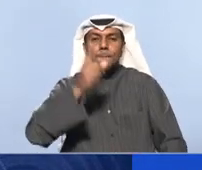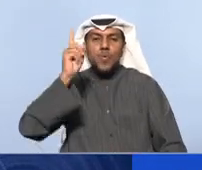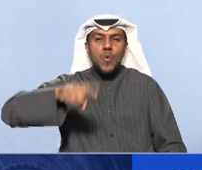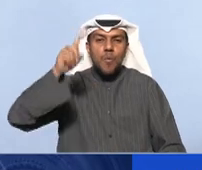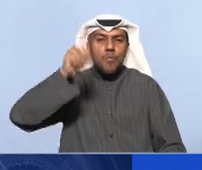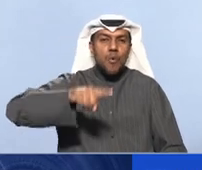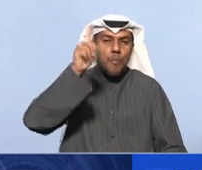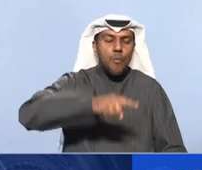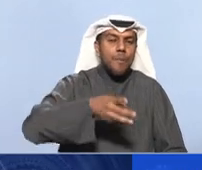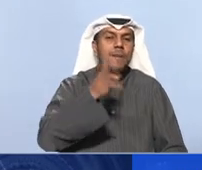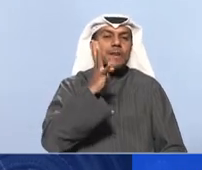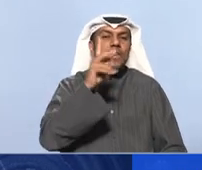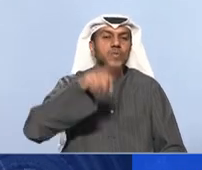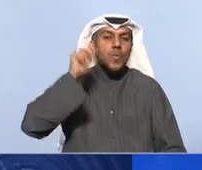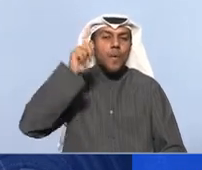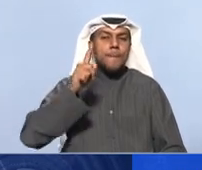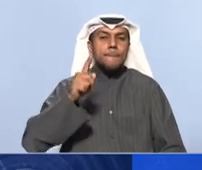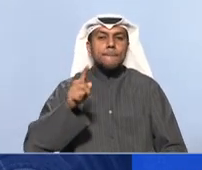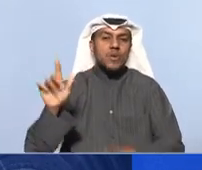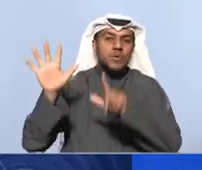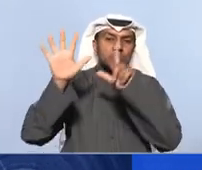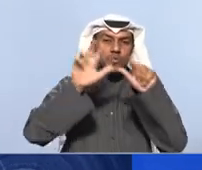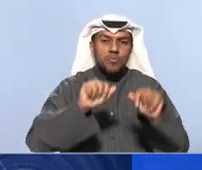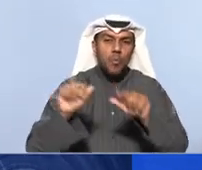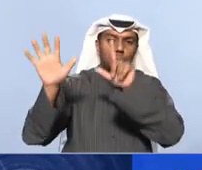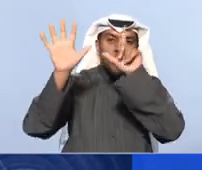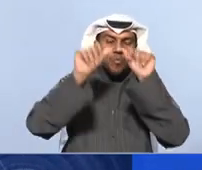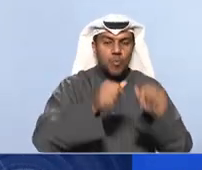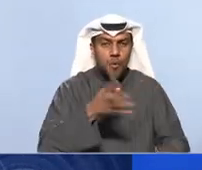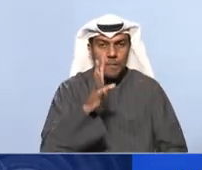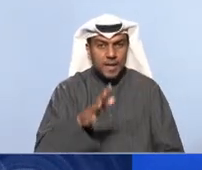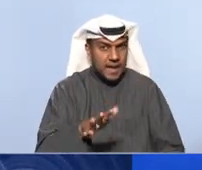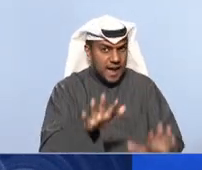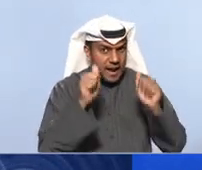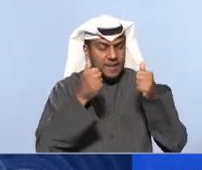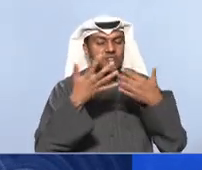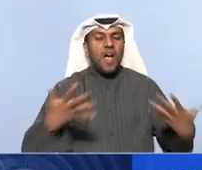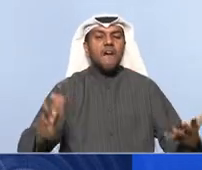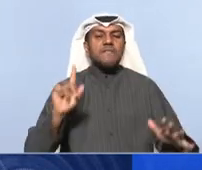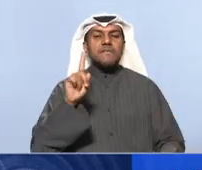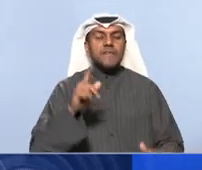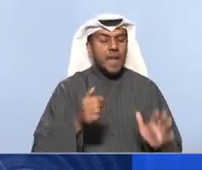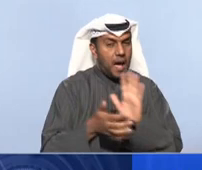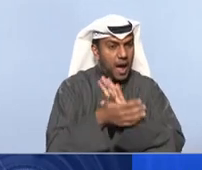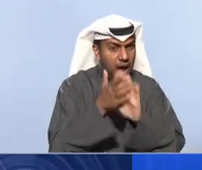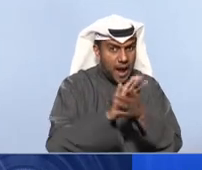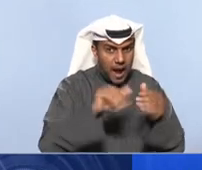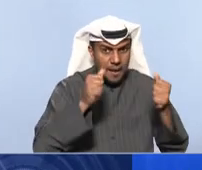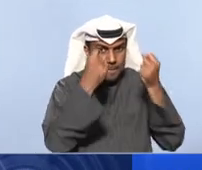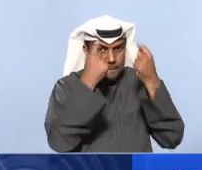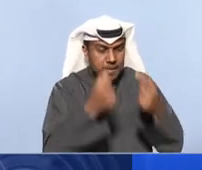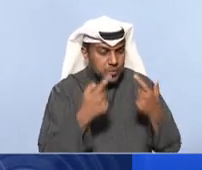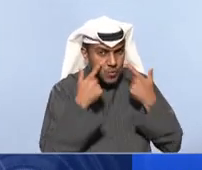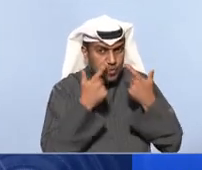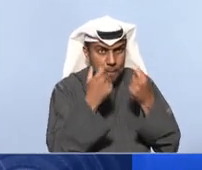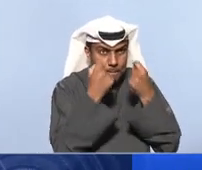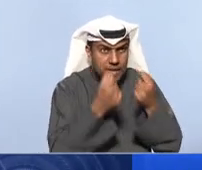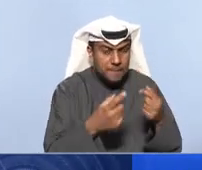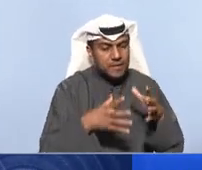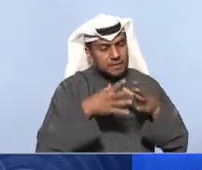تمر عليهم بإذن الله وأن تكون فترة خفيفة وأن يعودوا إلى منازلهم وأسرهم وذويهم وإلى ممارسة